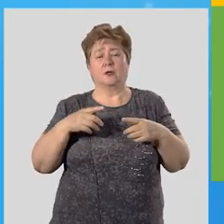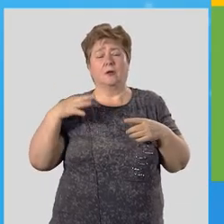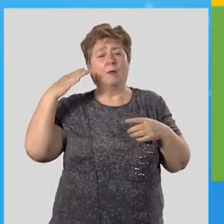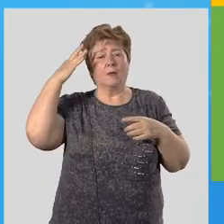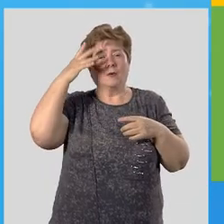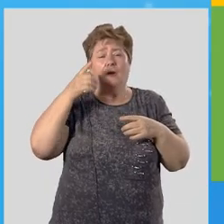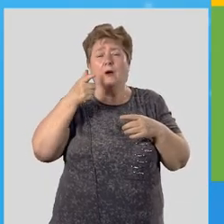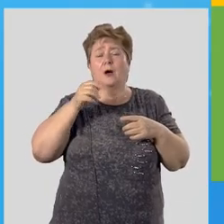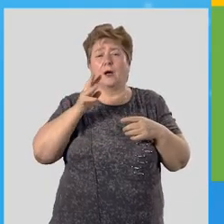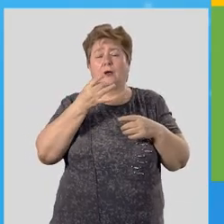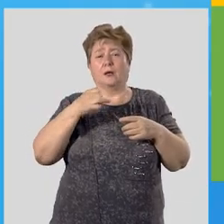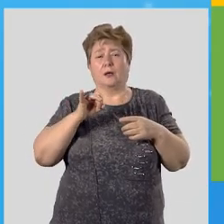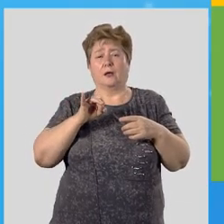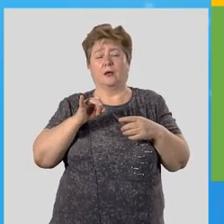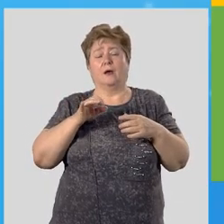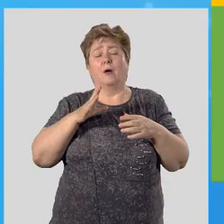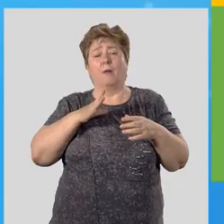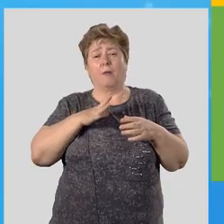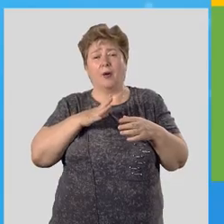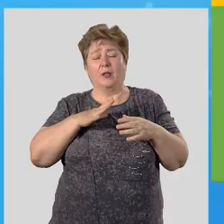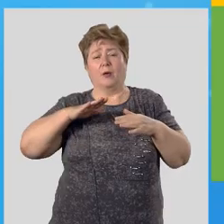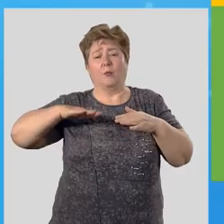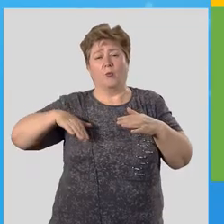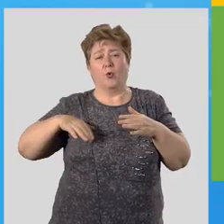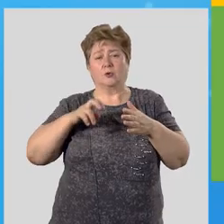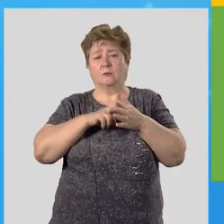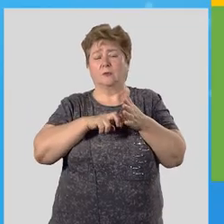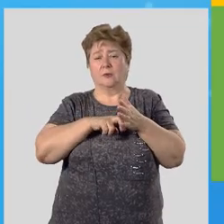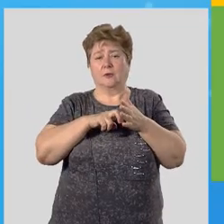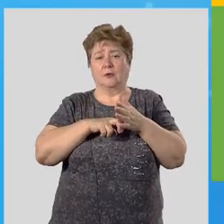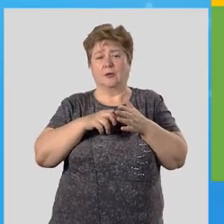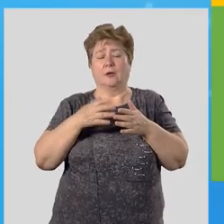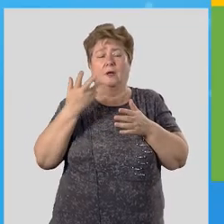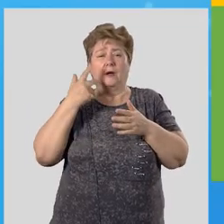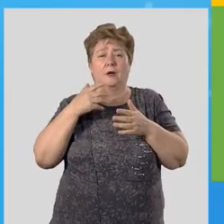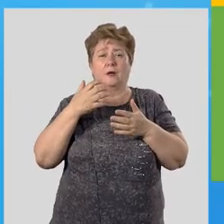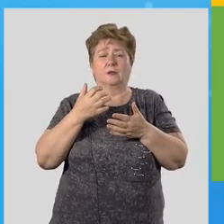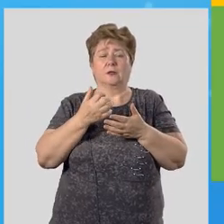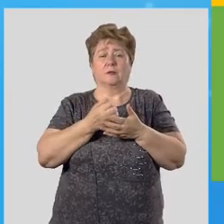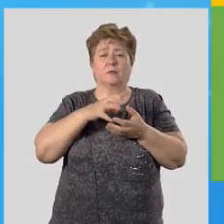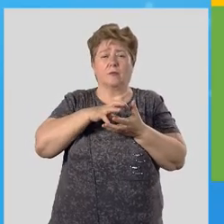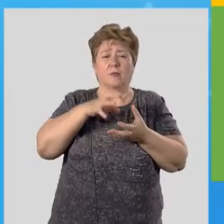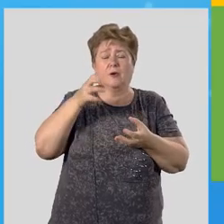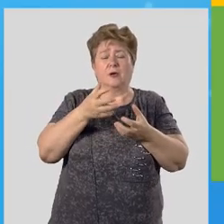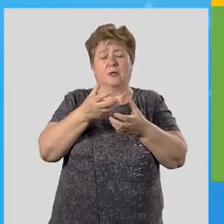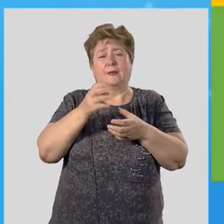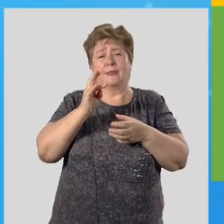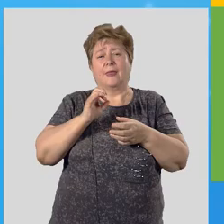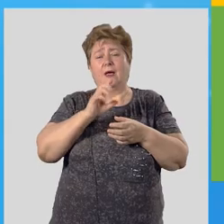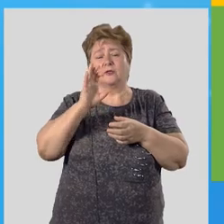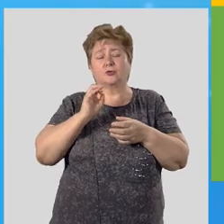Предположение Галилея было проверено после изобретения воздушного всасывающего